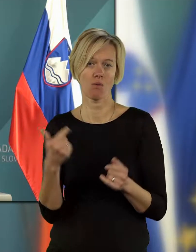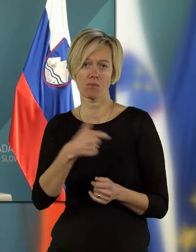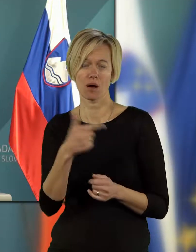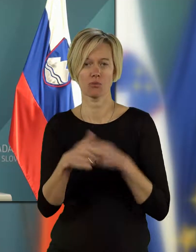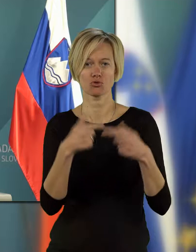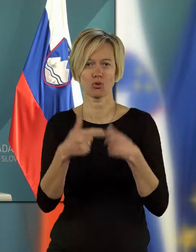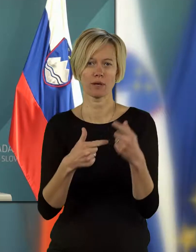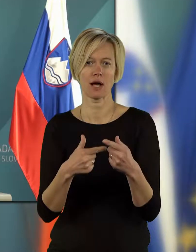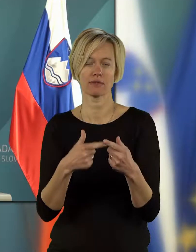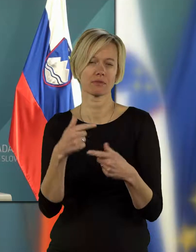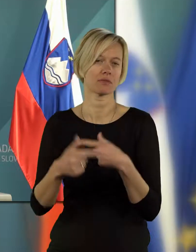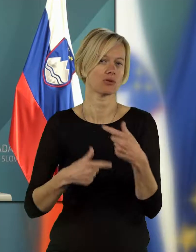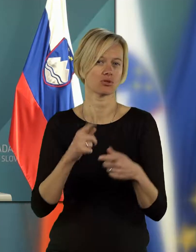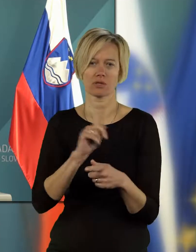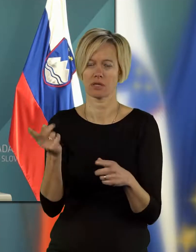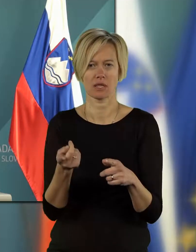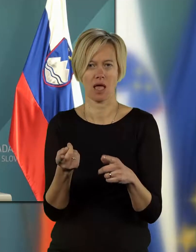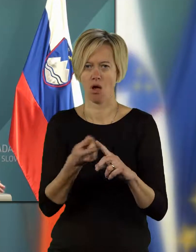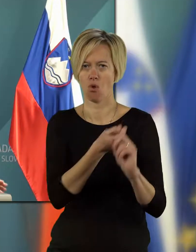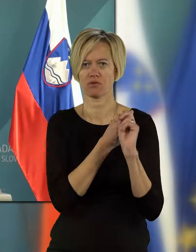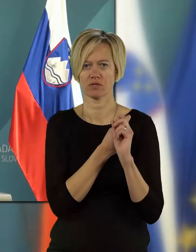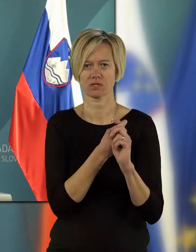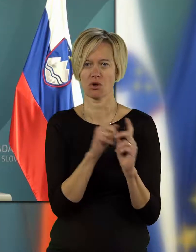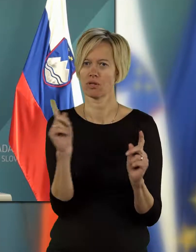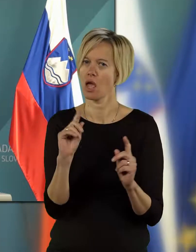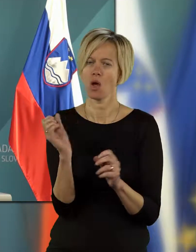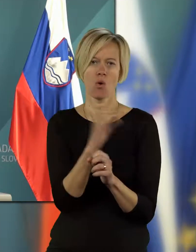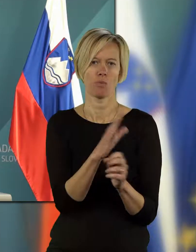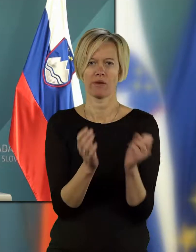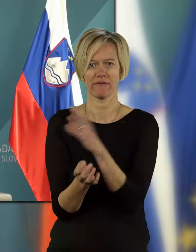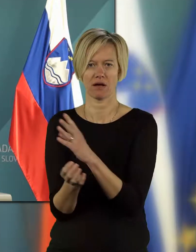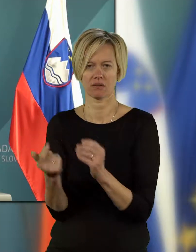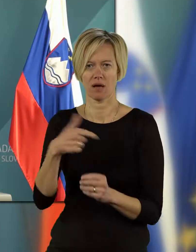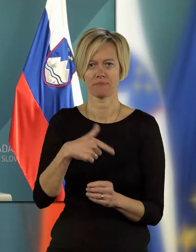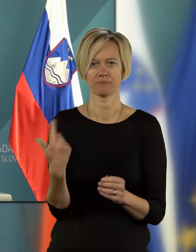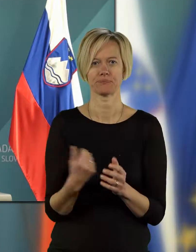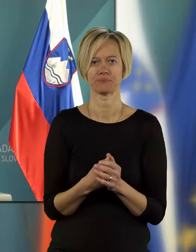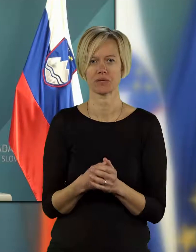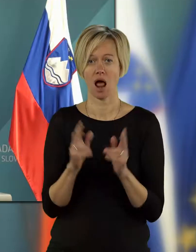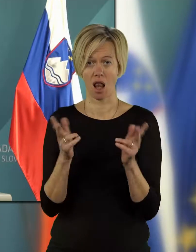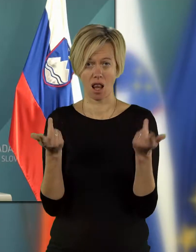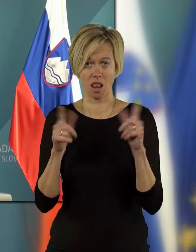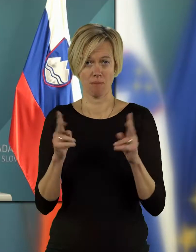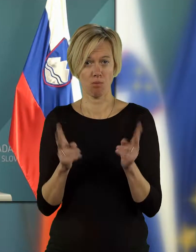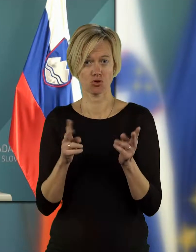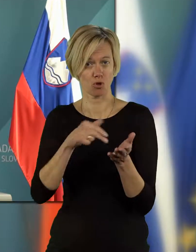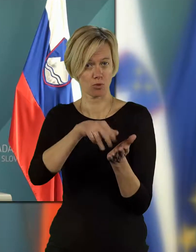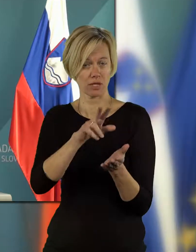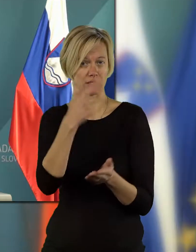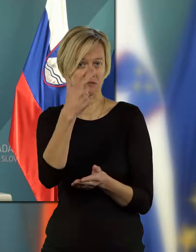oba postopka tečeta neodvisno in ne vplivata en na drugega. Smo možni prodati dve banki v